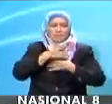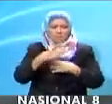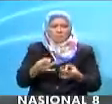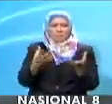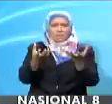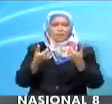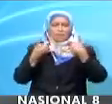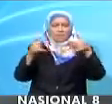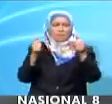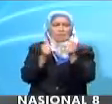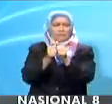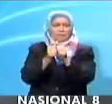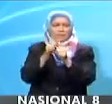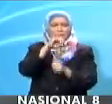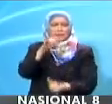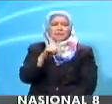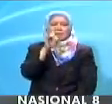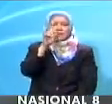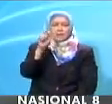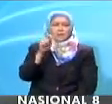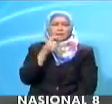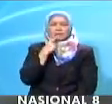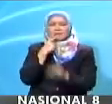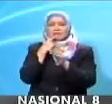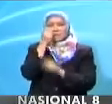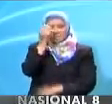JDT. Tapi saya cakap kat dia, bagi saya fikir dulu.